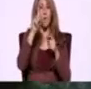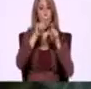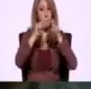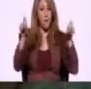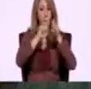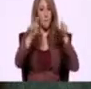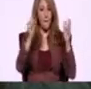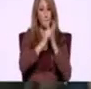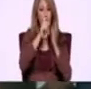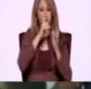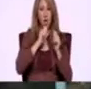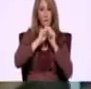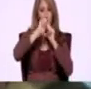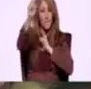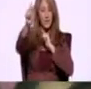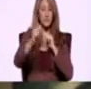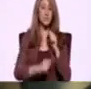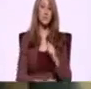مياه للقرى الأكثر احتياجا.